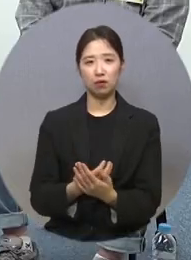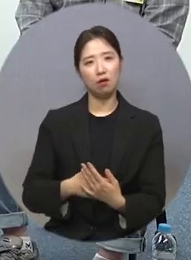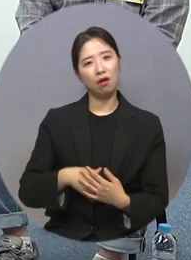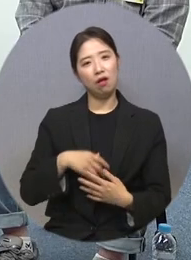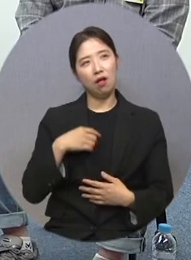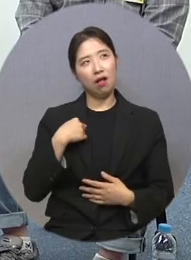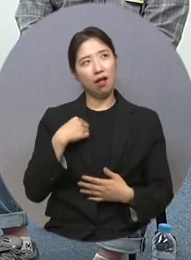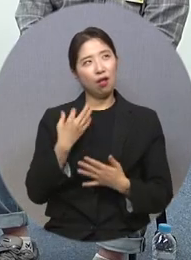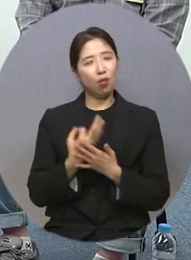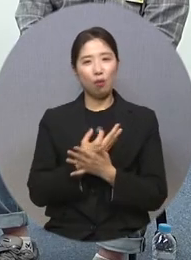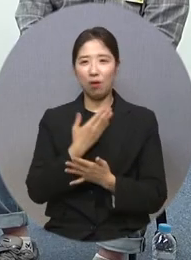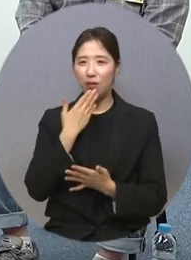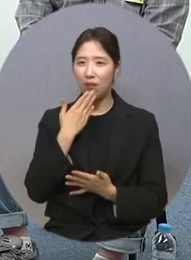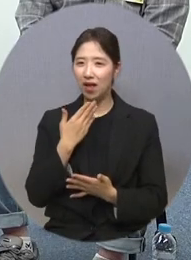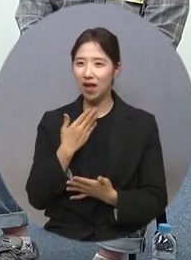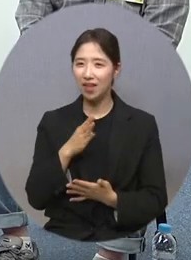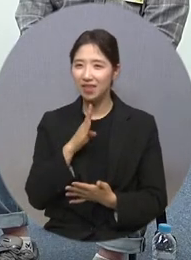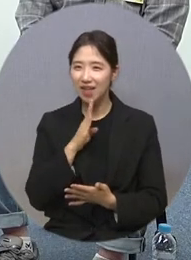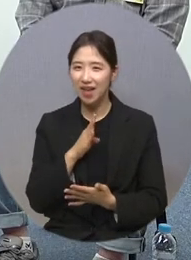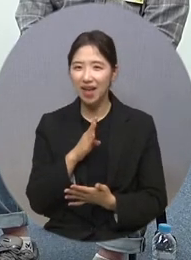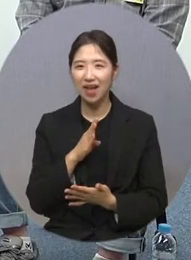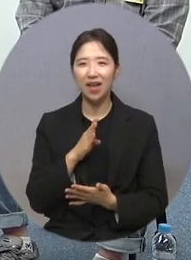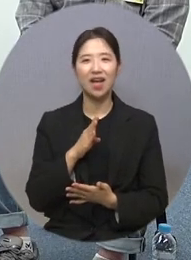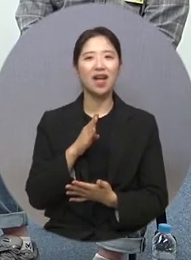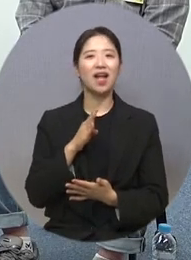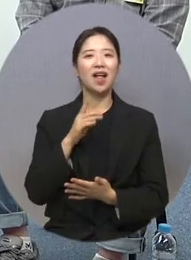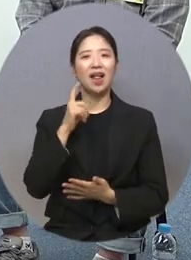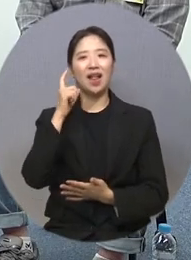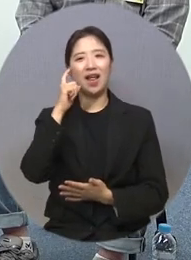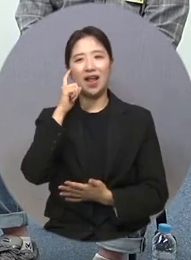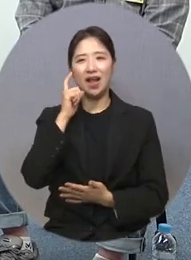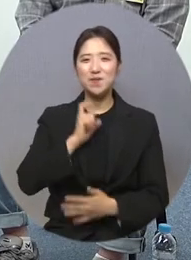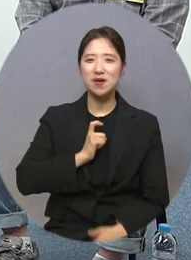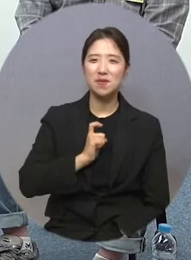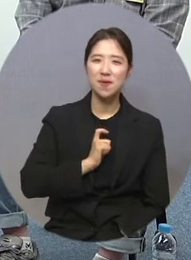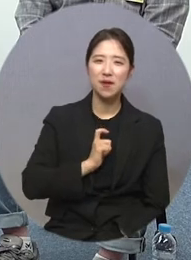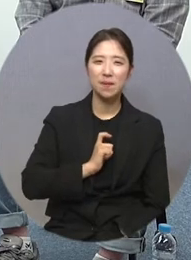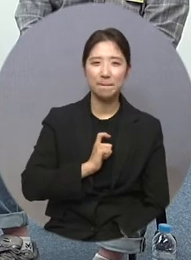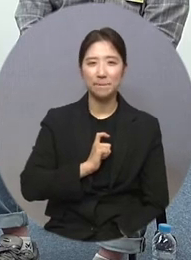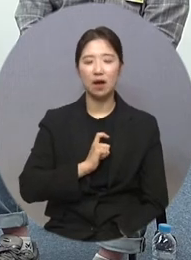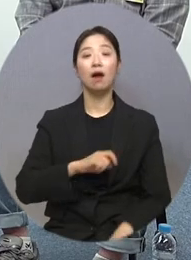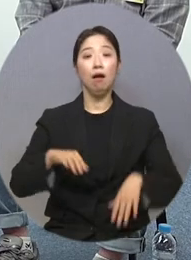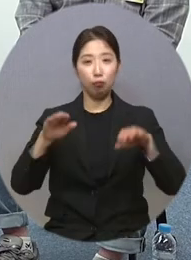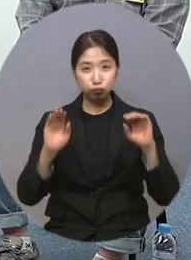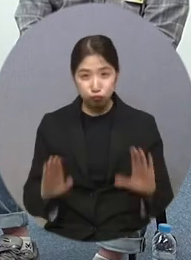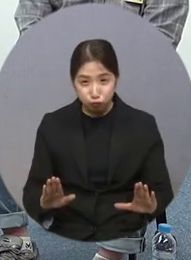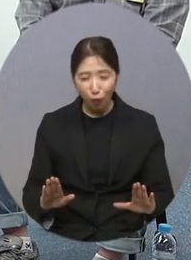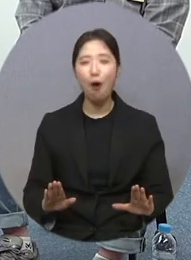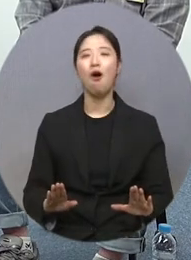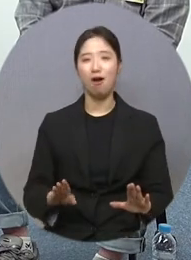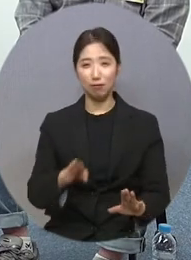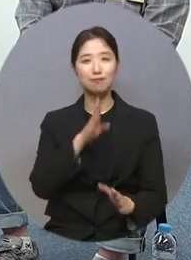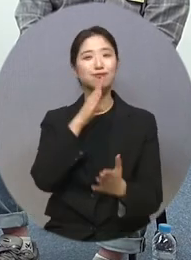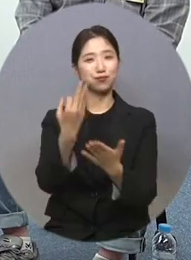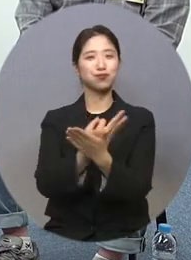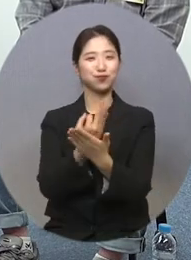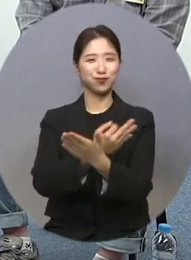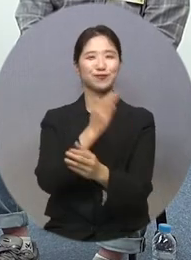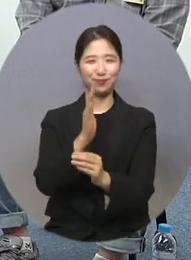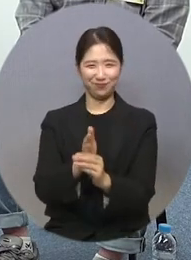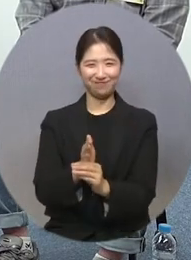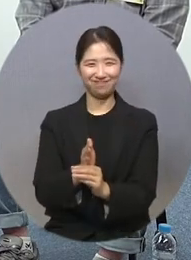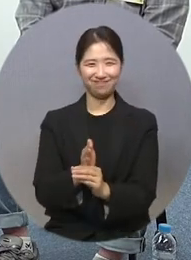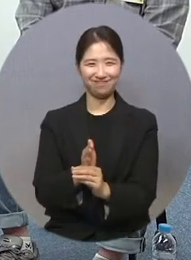있을까? 정말 이렇게 정말 벌 수 있을까? 이렇게 생각했는데 지금 벌고 있습니다. 벌고